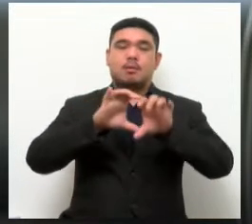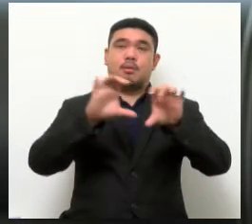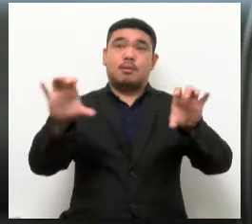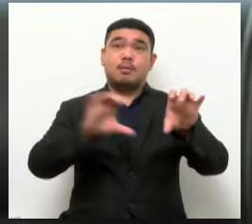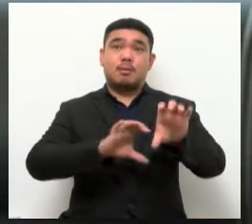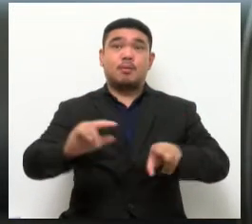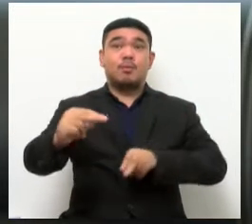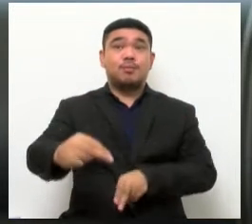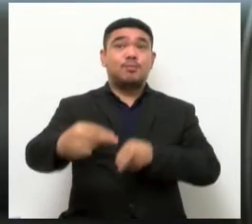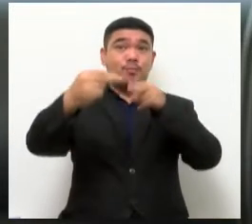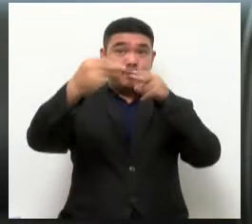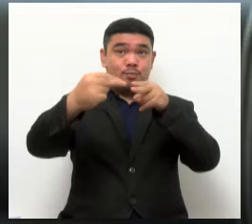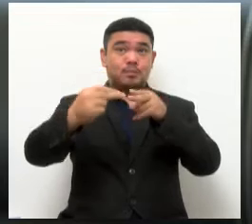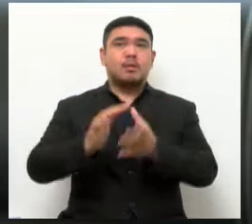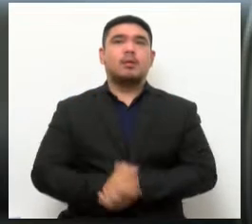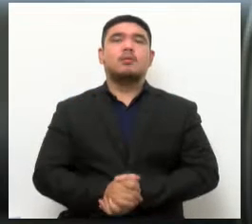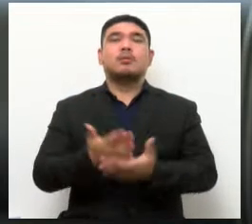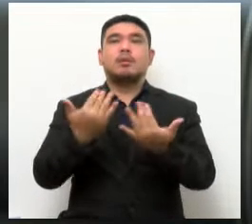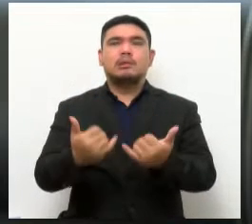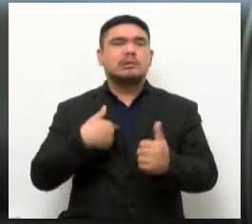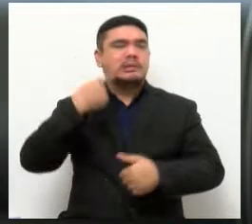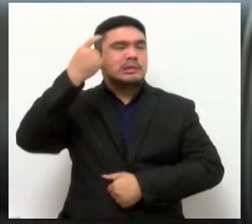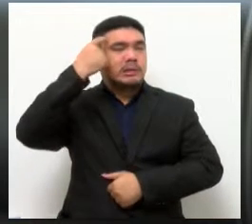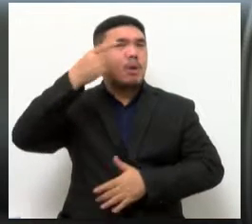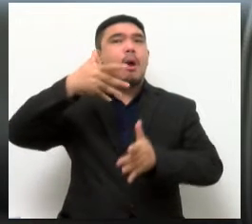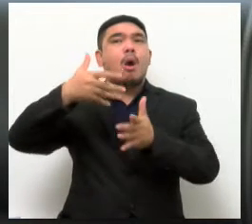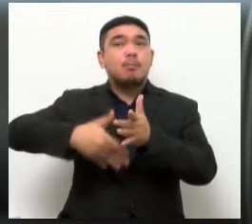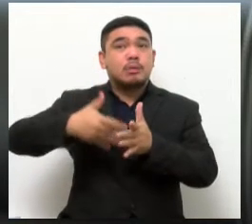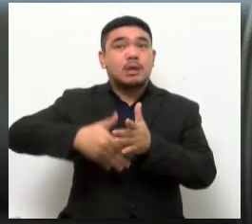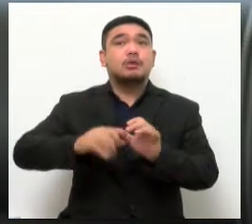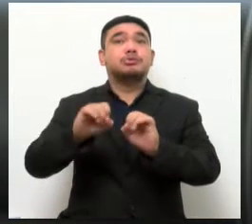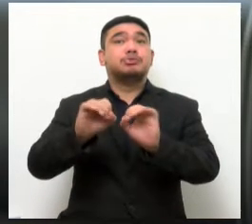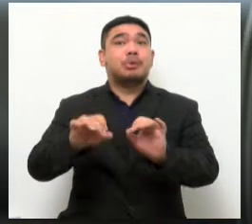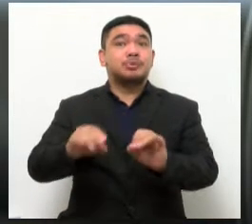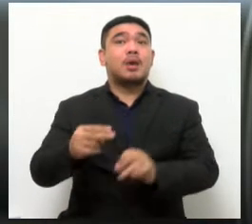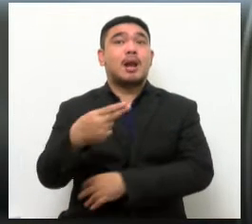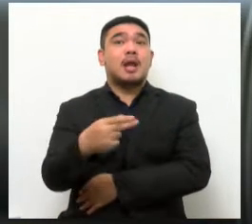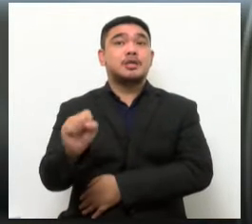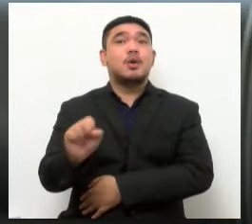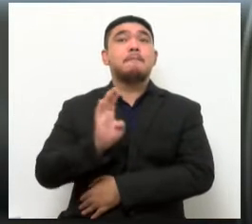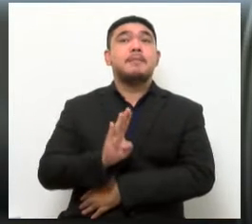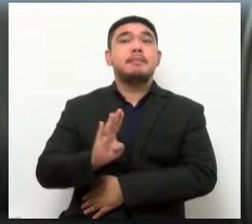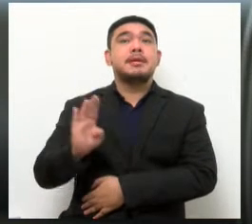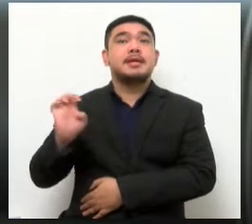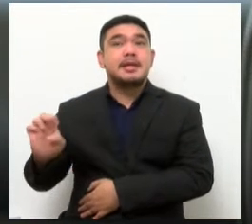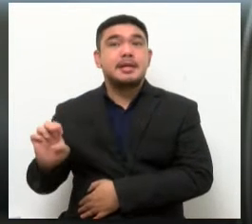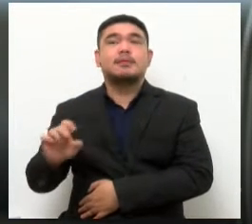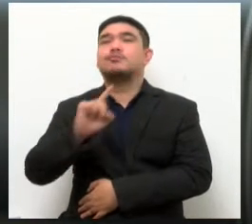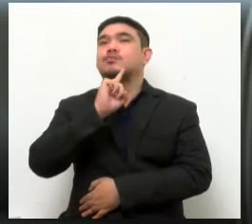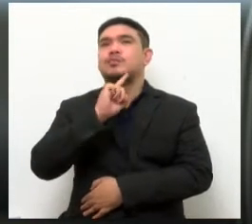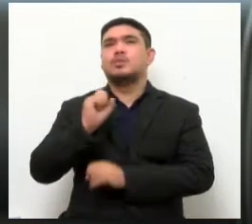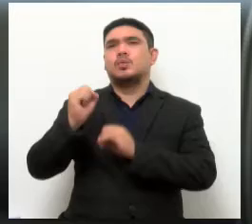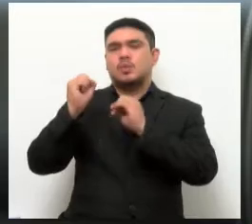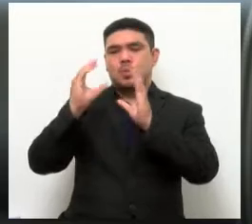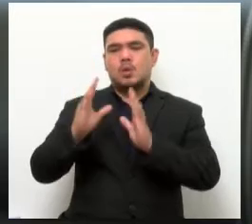แทนจึงเป็นอุปสรรคสำคัญในการดำเนินการสอนตามหลักสูตร EBE เพราะนักเรียนมีอุปก